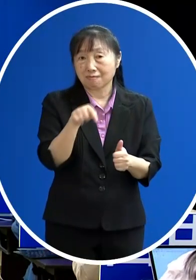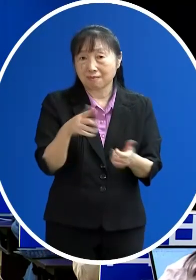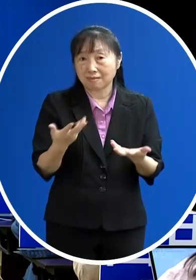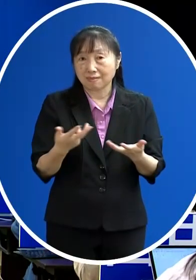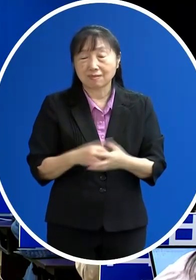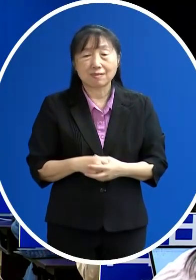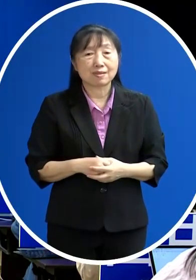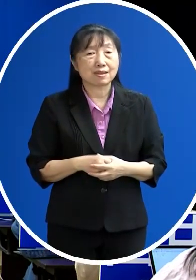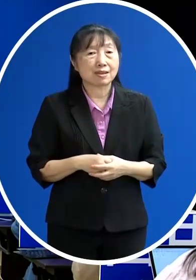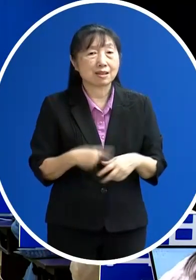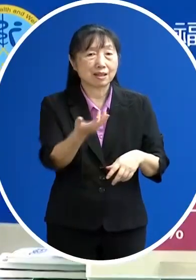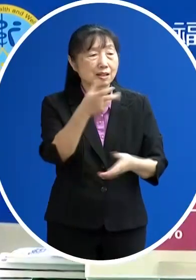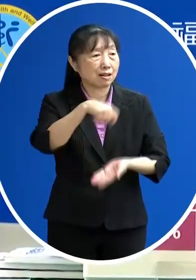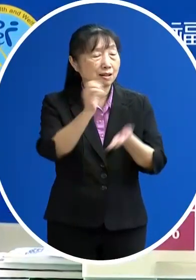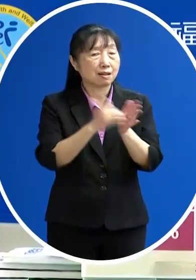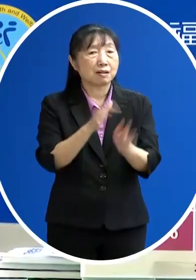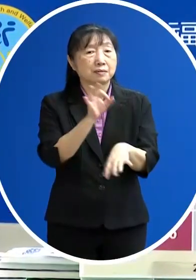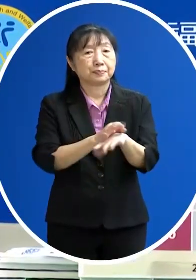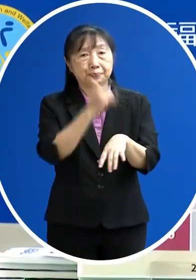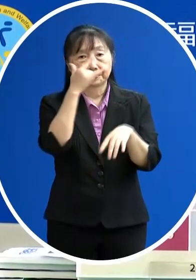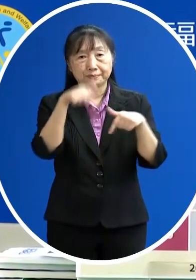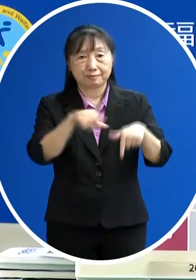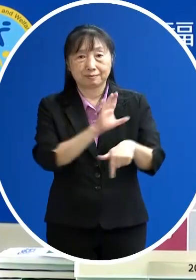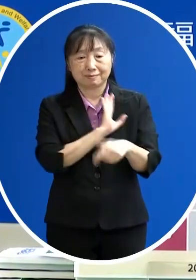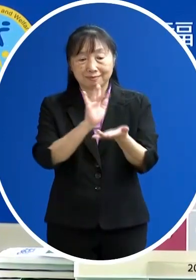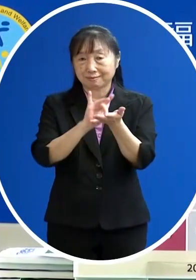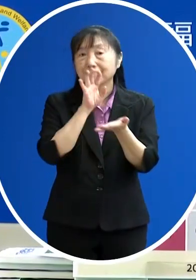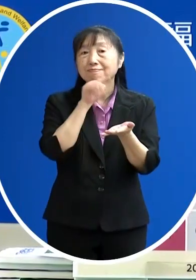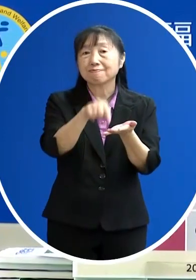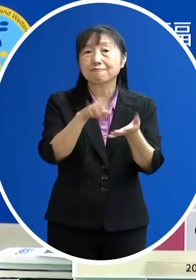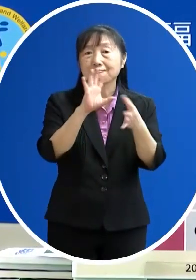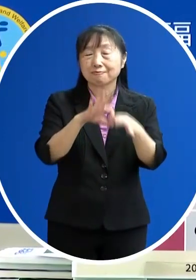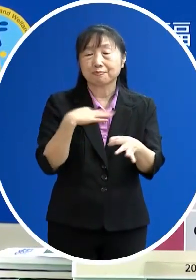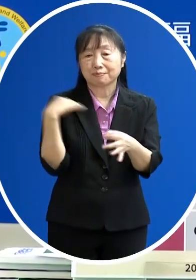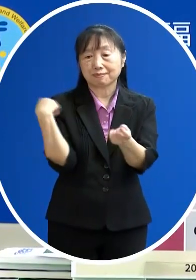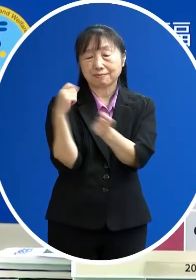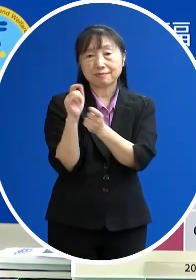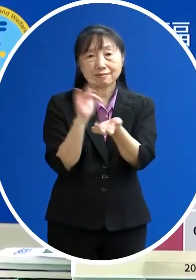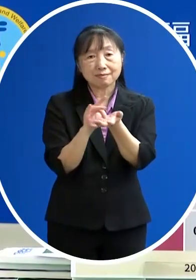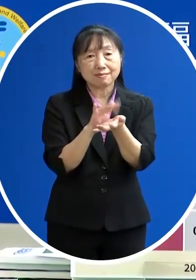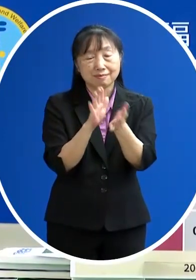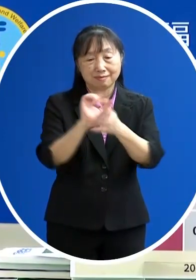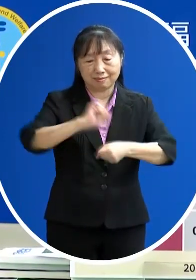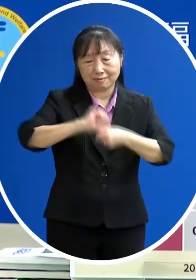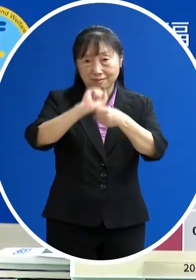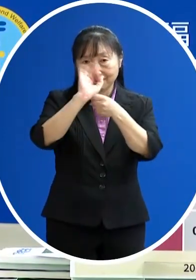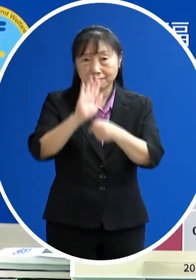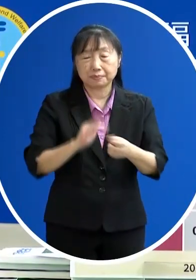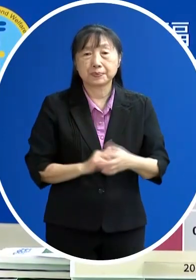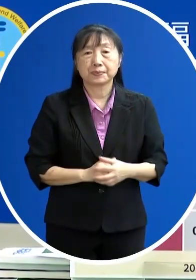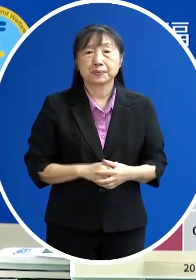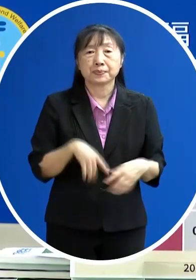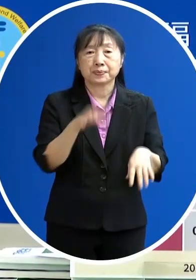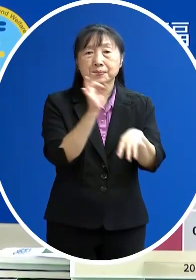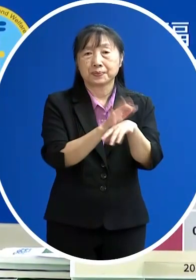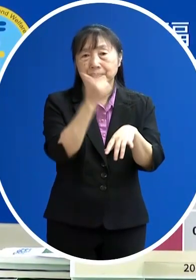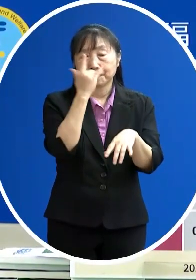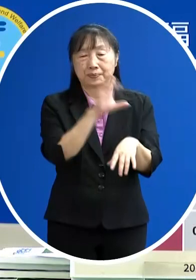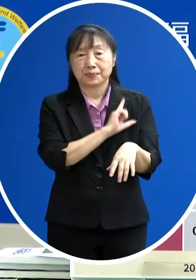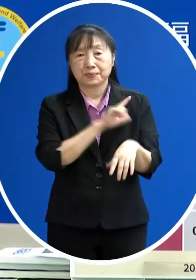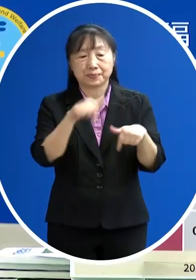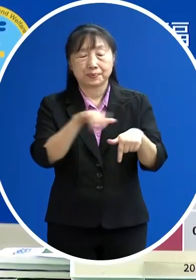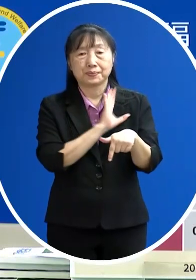那个你刚才所提到瑞德西韦的部分的话，那的确最近所有的使用的药物都有增加。好，那瑞德西韦的部分的话，